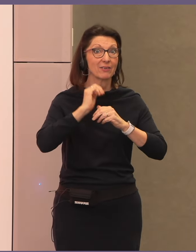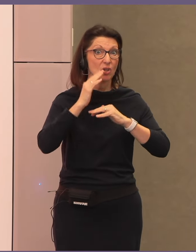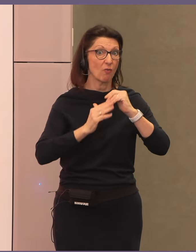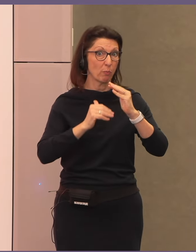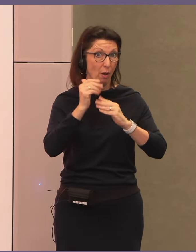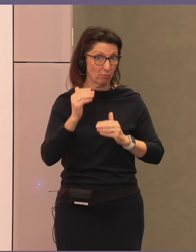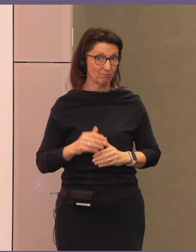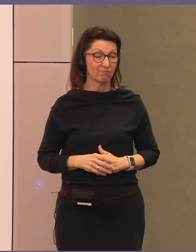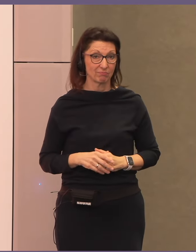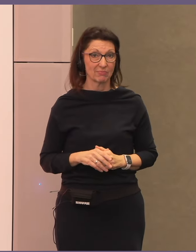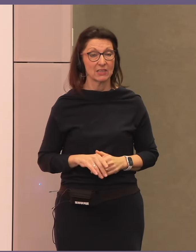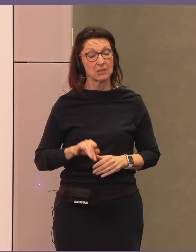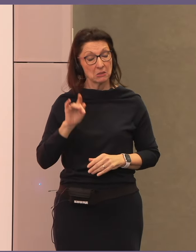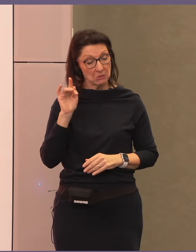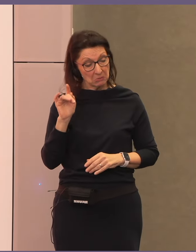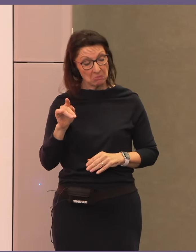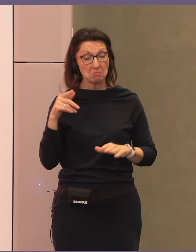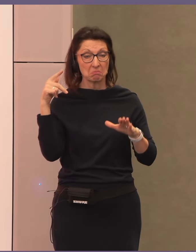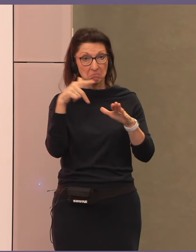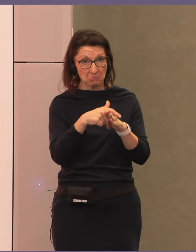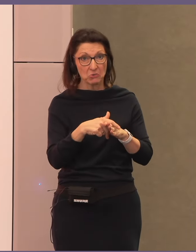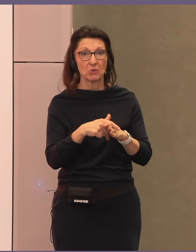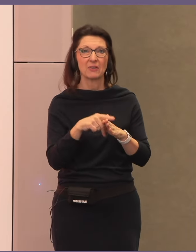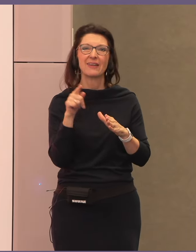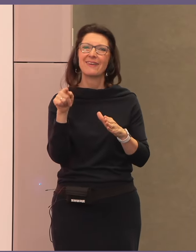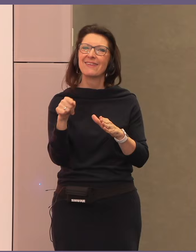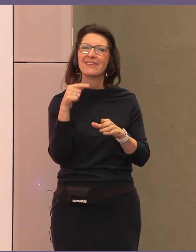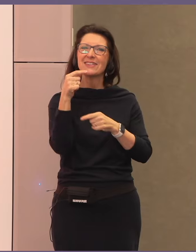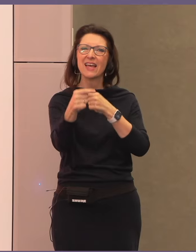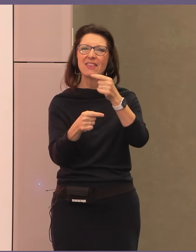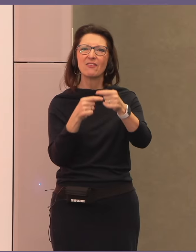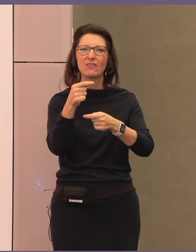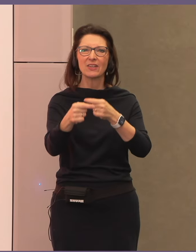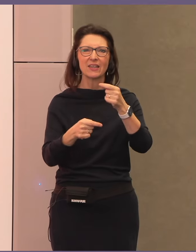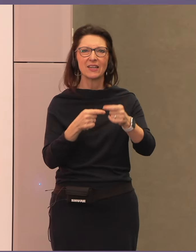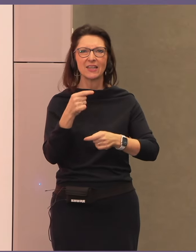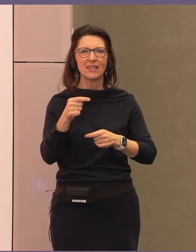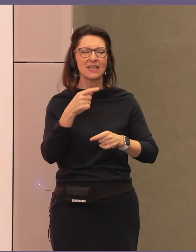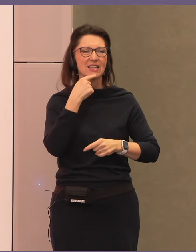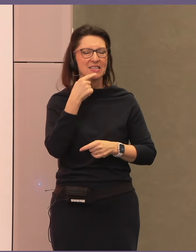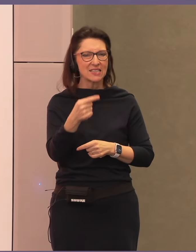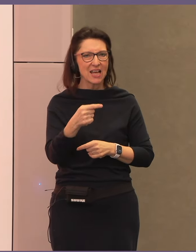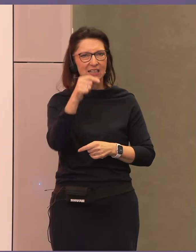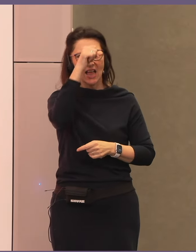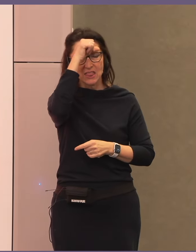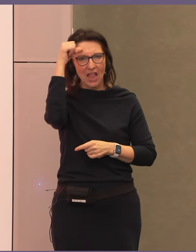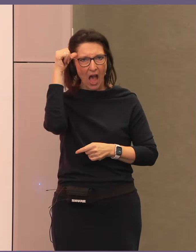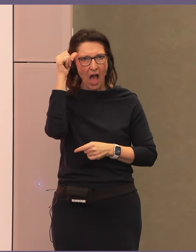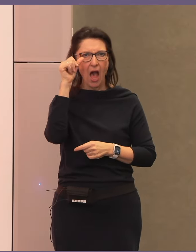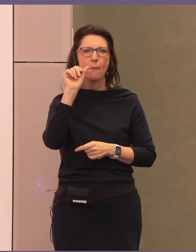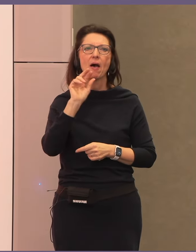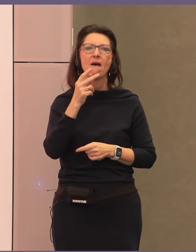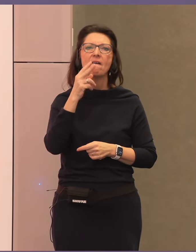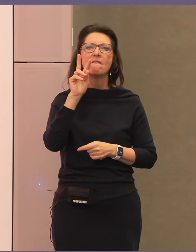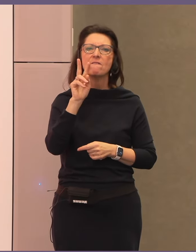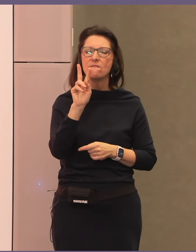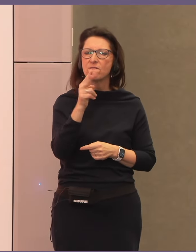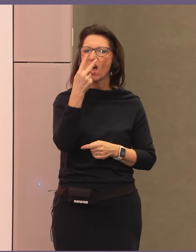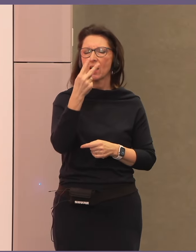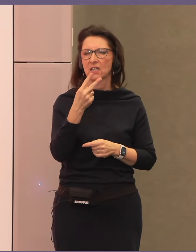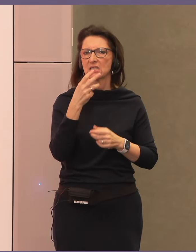langfristig zu untergraben. Dieser Prozess heißt Versicherheitlichung und beschreibt die Umdeutung von